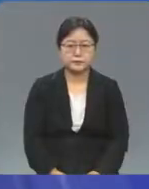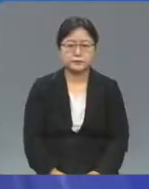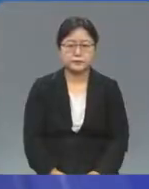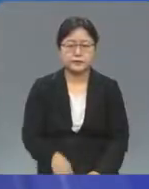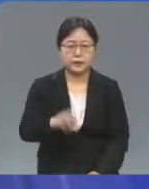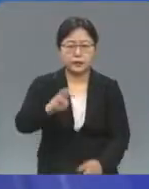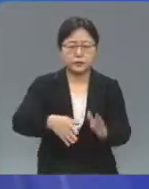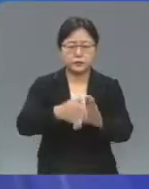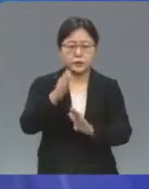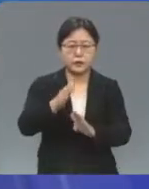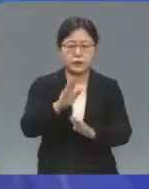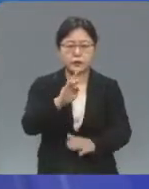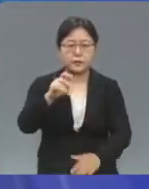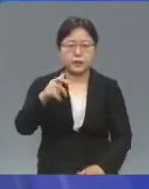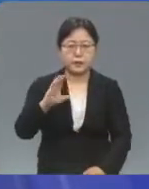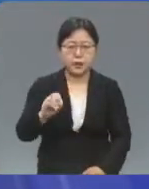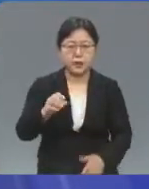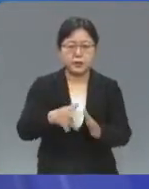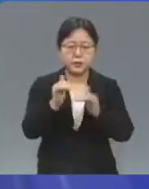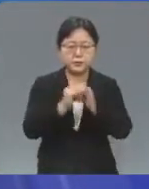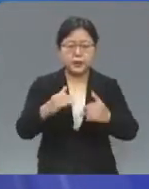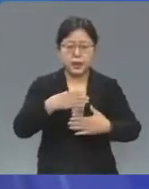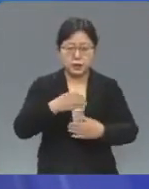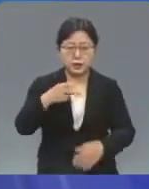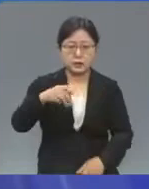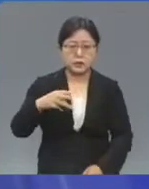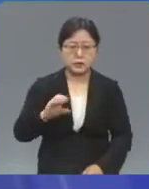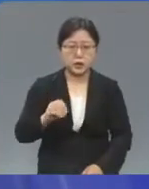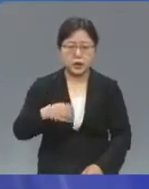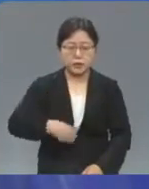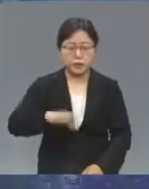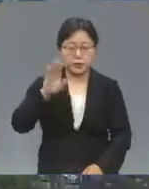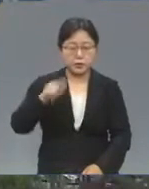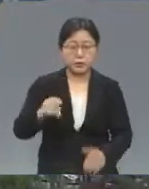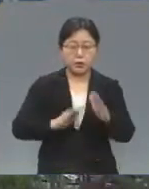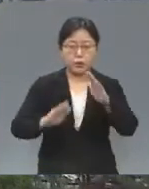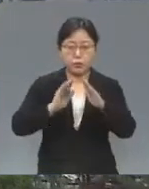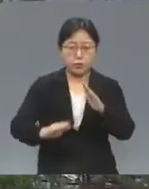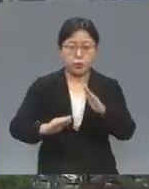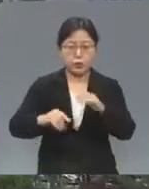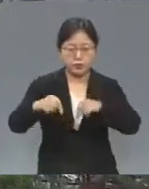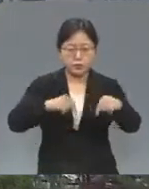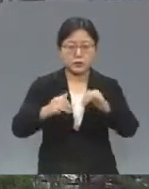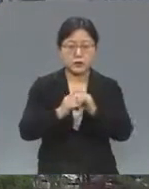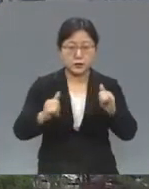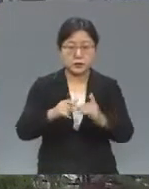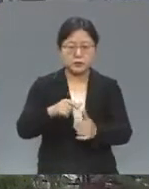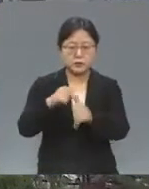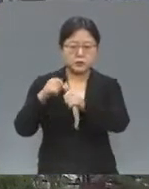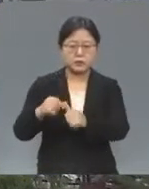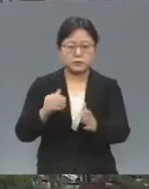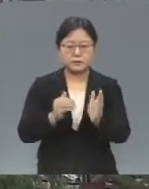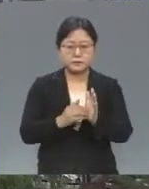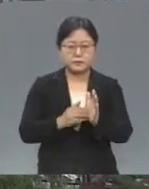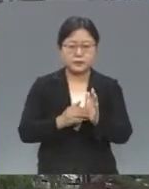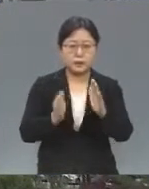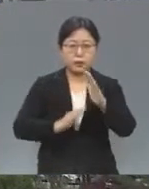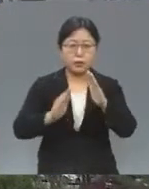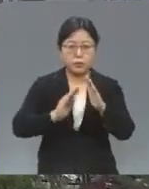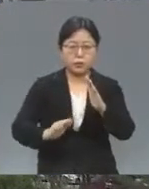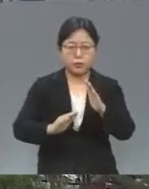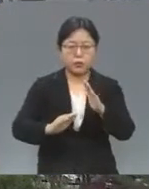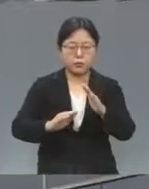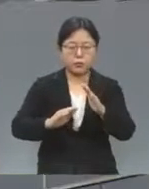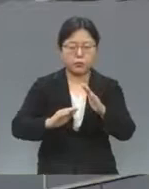펑 주씨 박형 시민안전 실장이 보건복지부 공공 보건 정책관은 로 발탁돼 씁니다 공공 보건